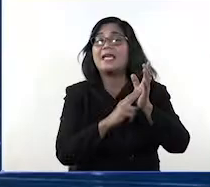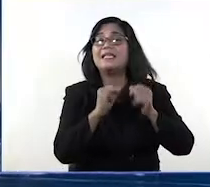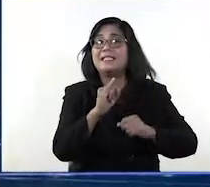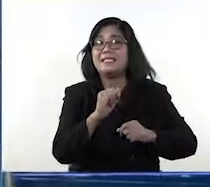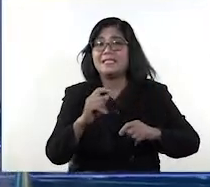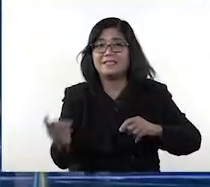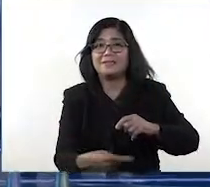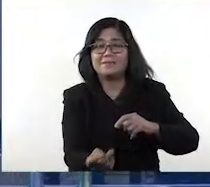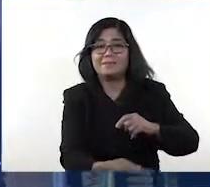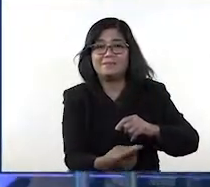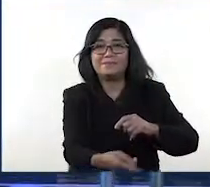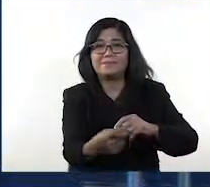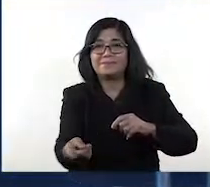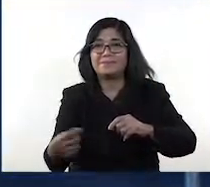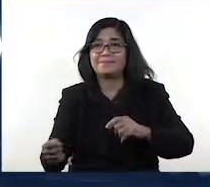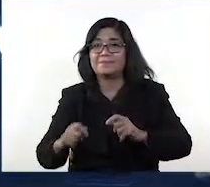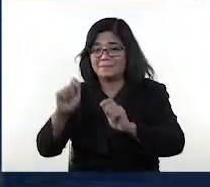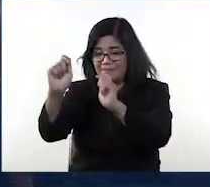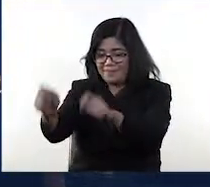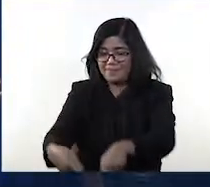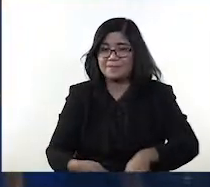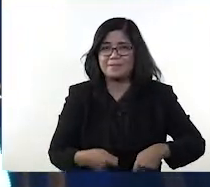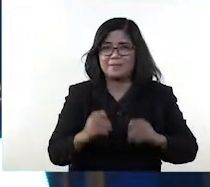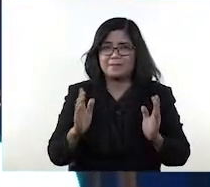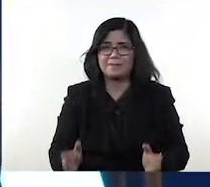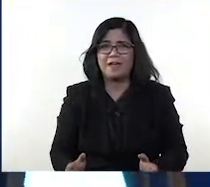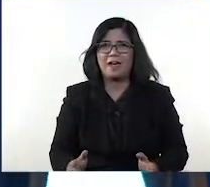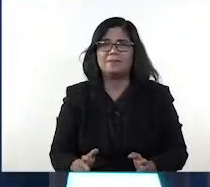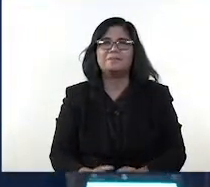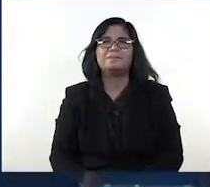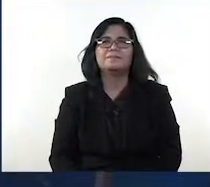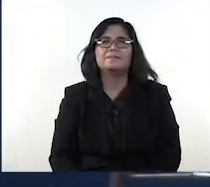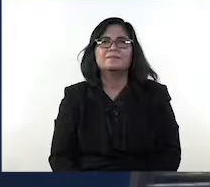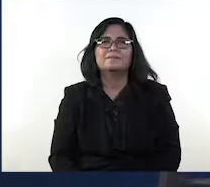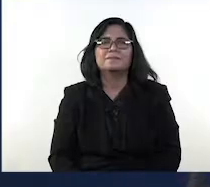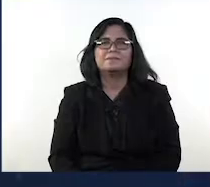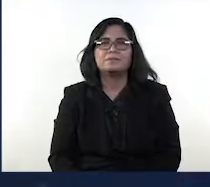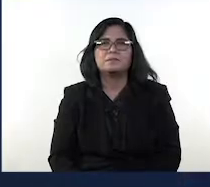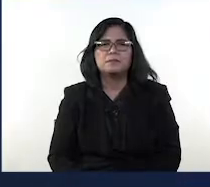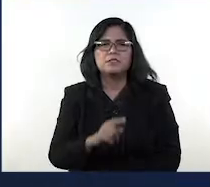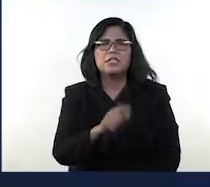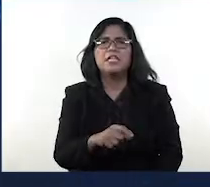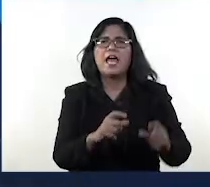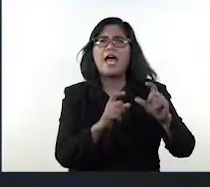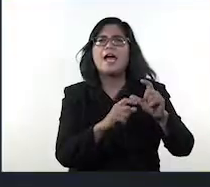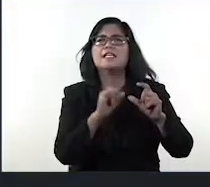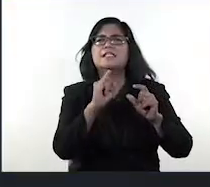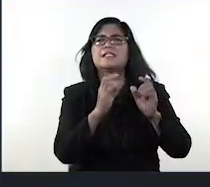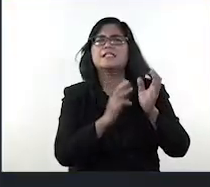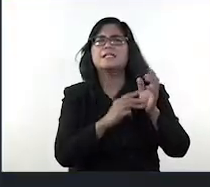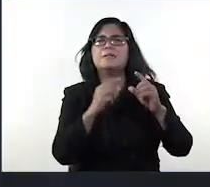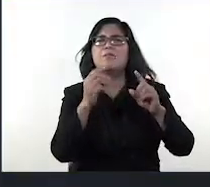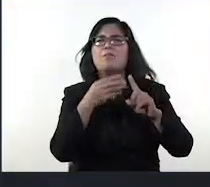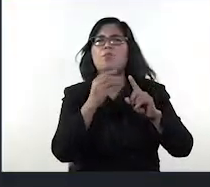Hai tetapi ini Hai inilah kiasan ini bukan berarti kalau menjadi loyal